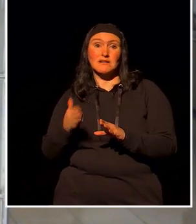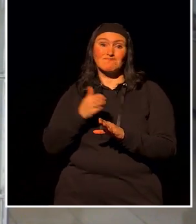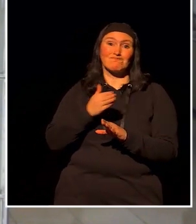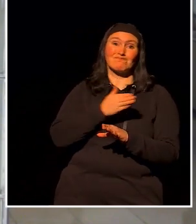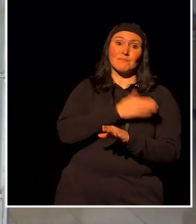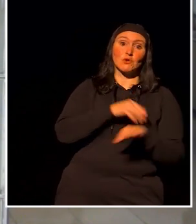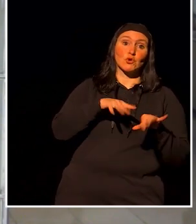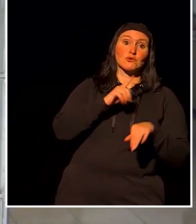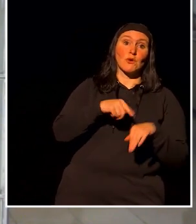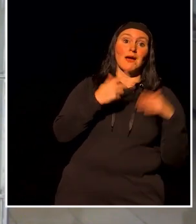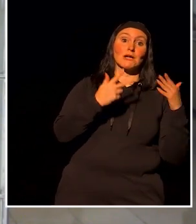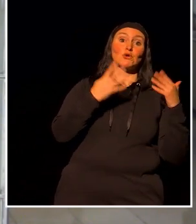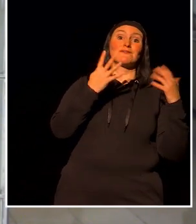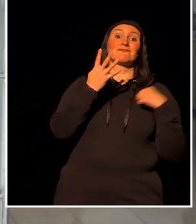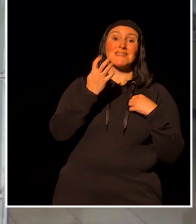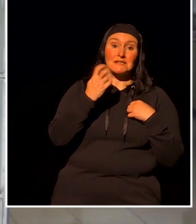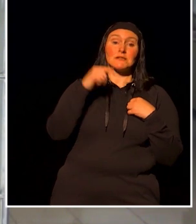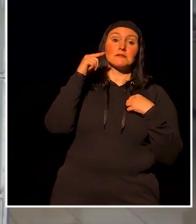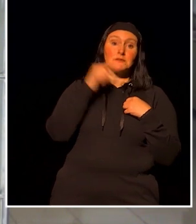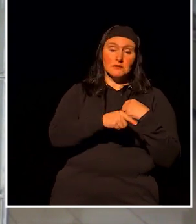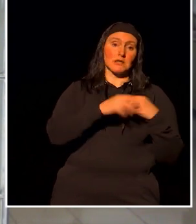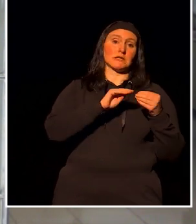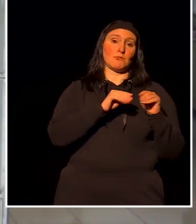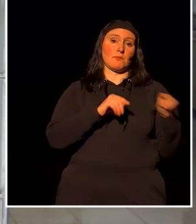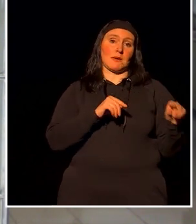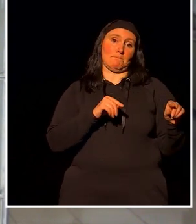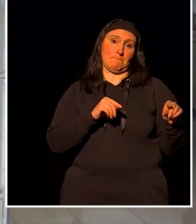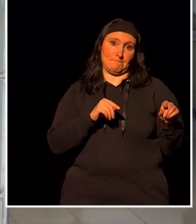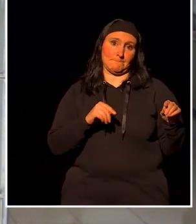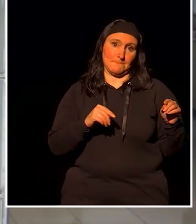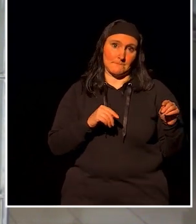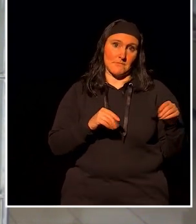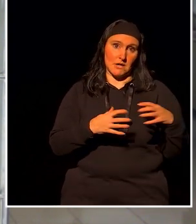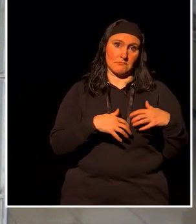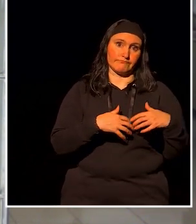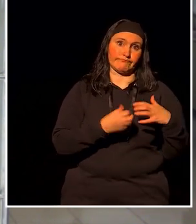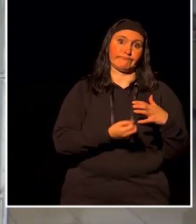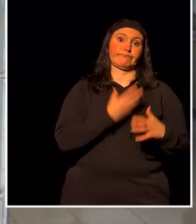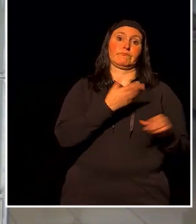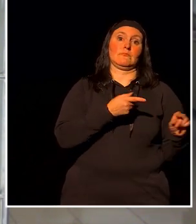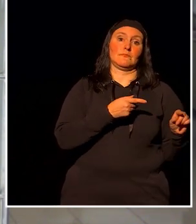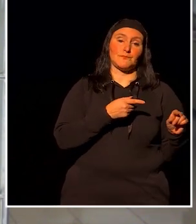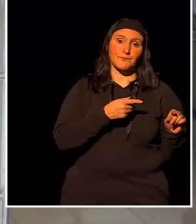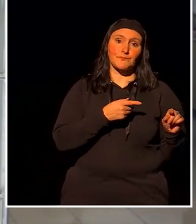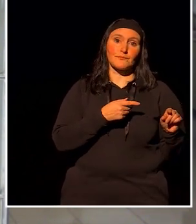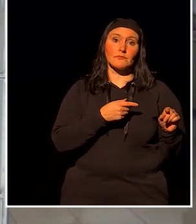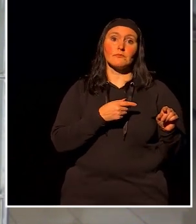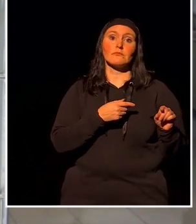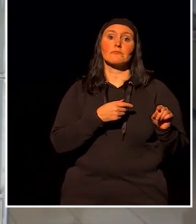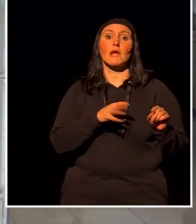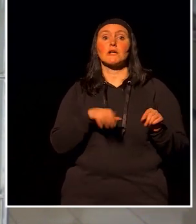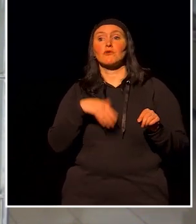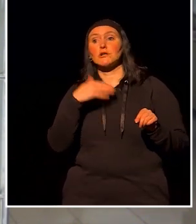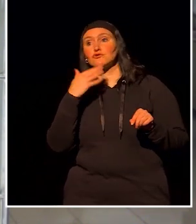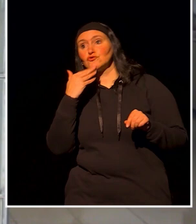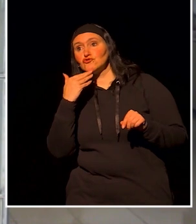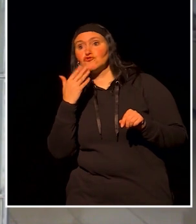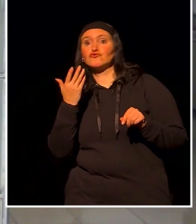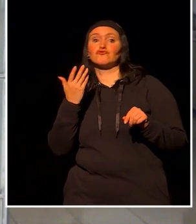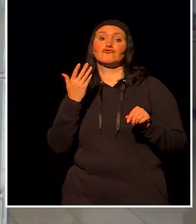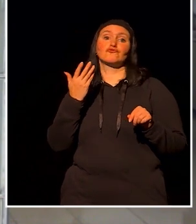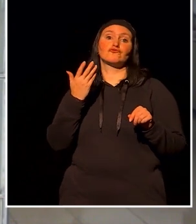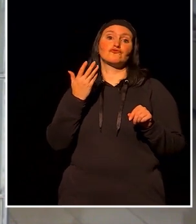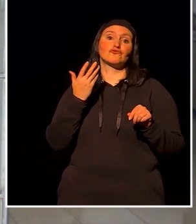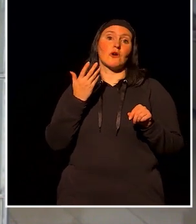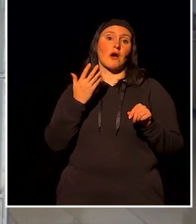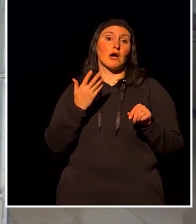zurückgeht. Das heißt also, die Ausübung jüdischer politischer Souveränität in diesem